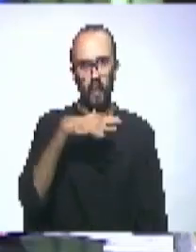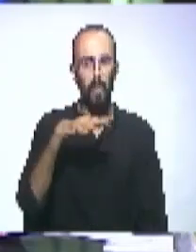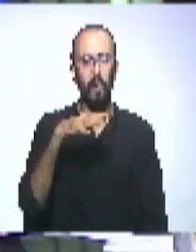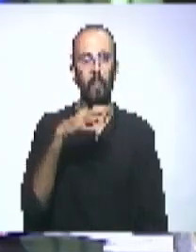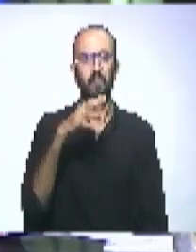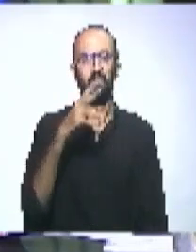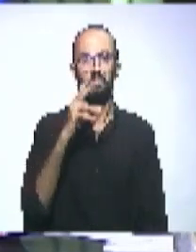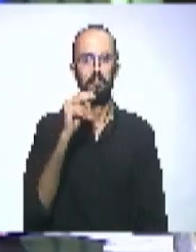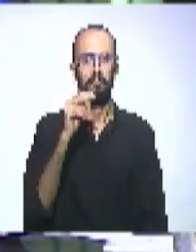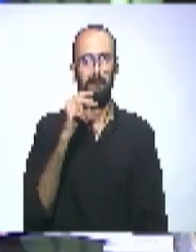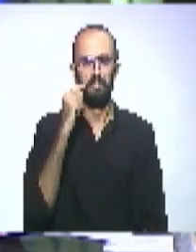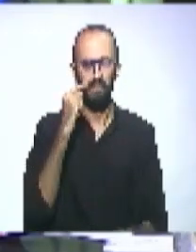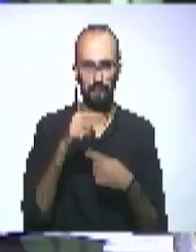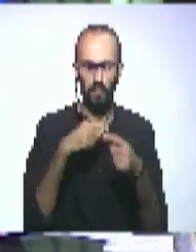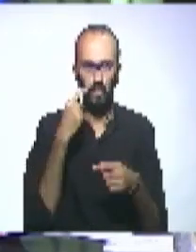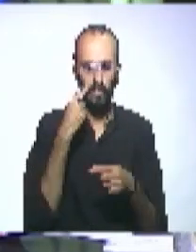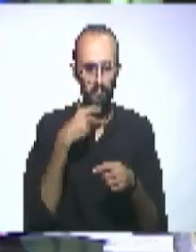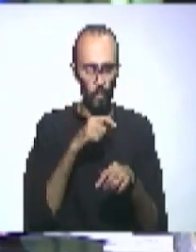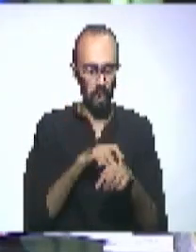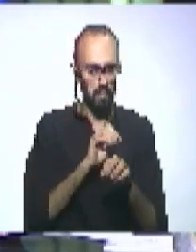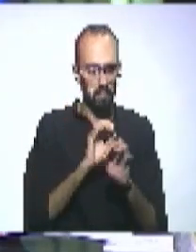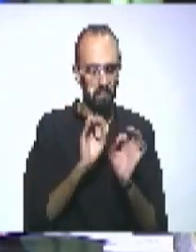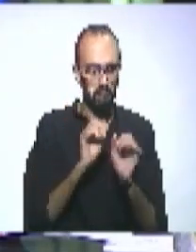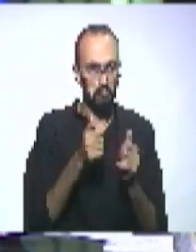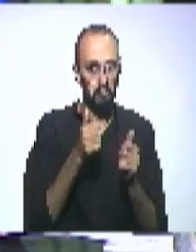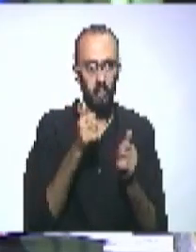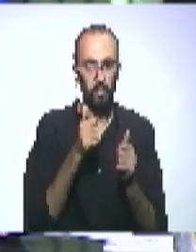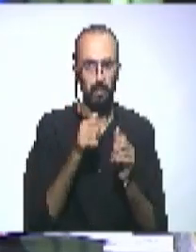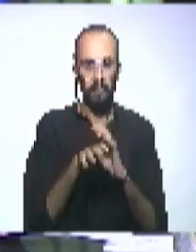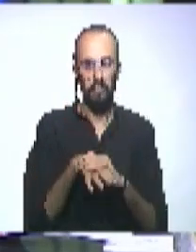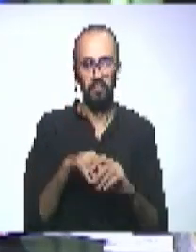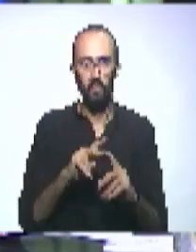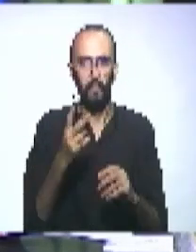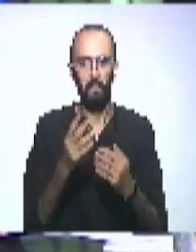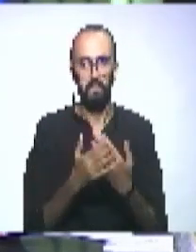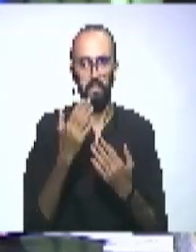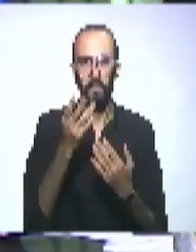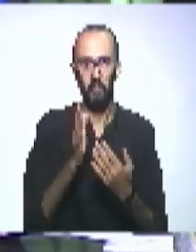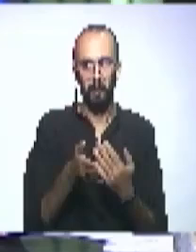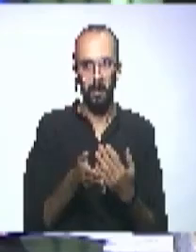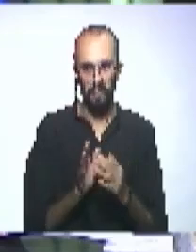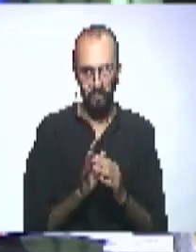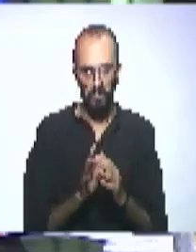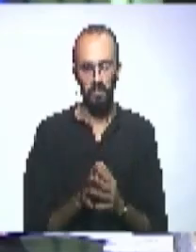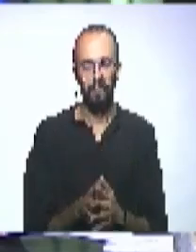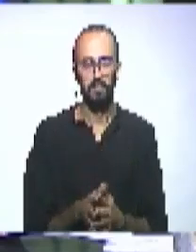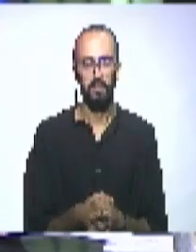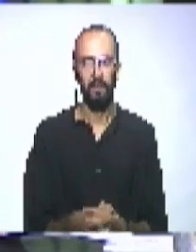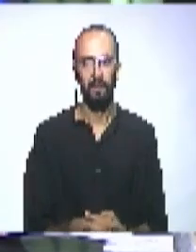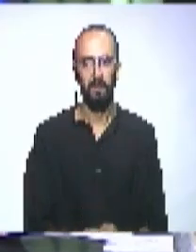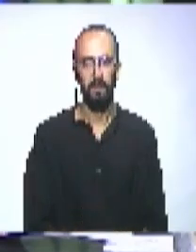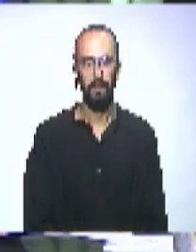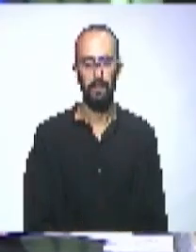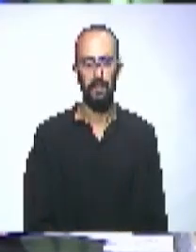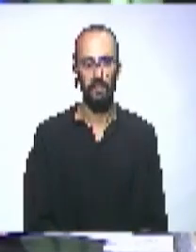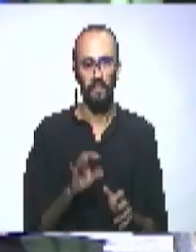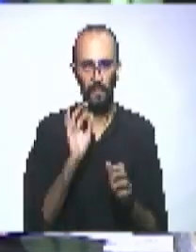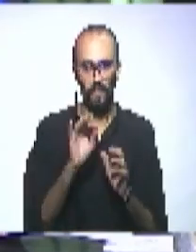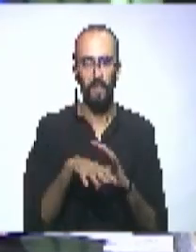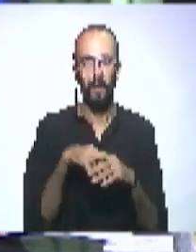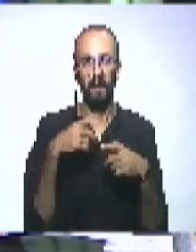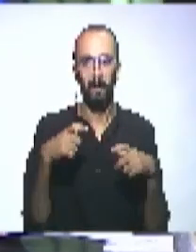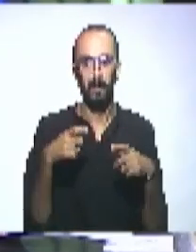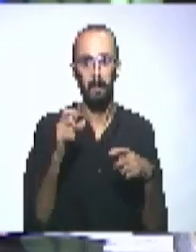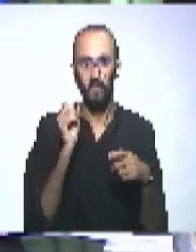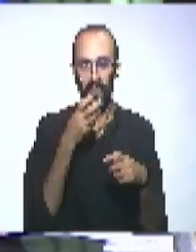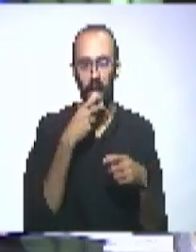كده للمدرسة. يعني هنبتدي بفطيرة التفاح الأول. ماشي، هنبدأ بالحلو يعني. هنبدأ عشان هي هتخش الفرن، هتاخد حوالي نص